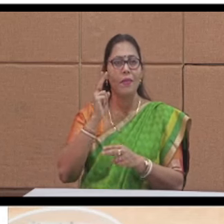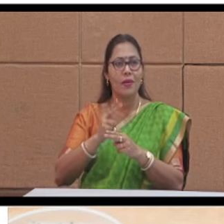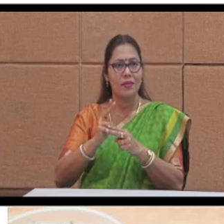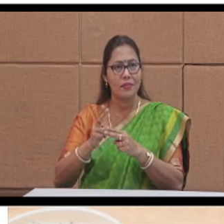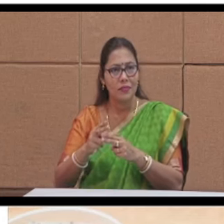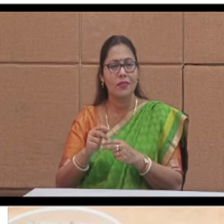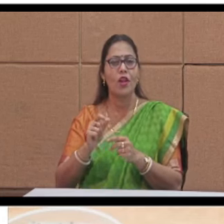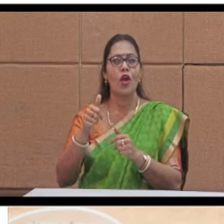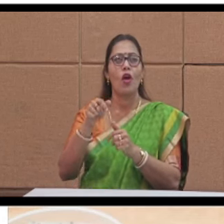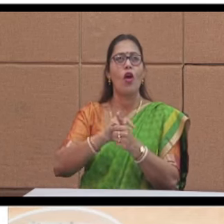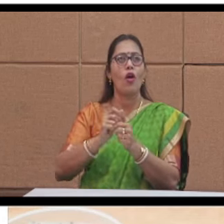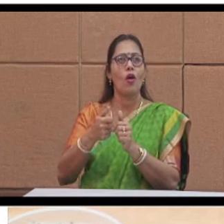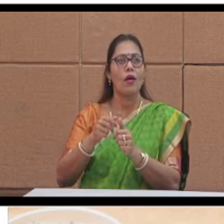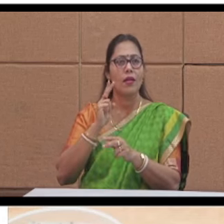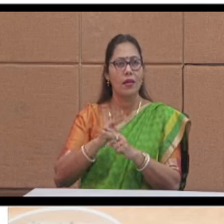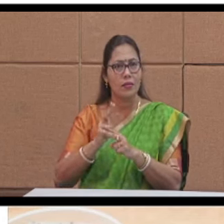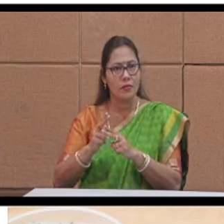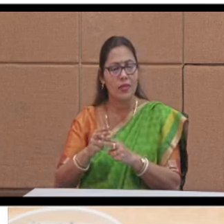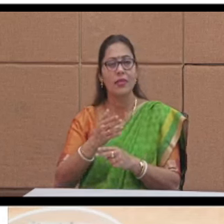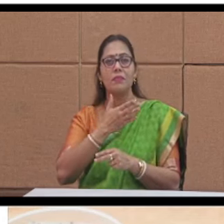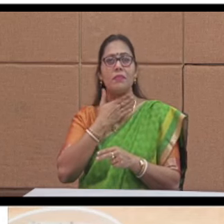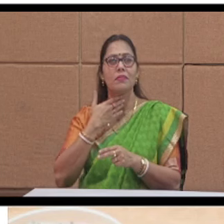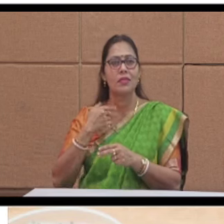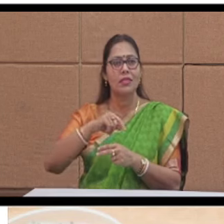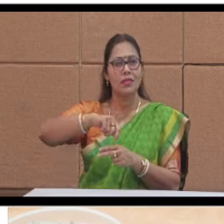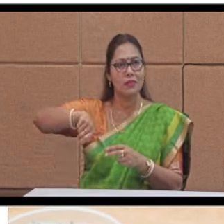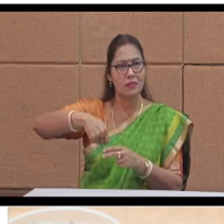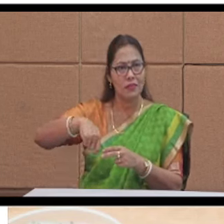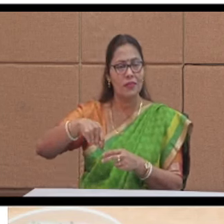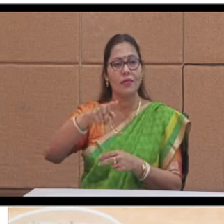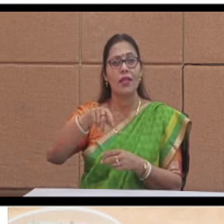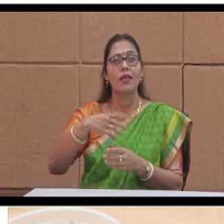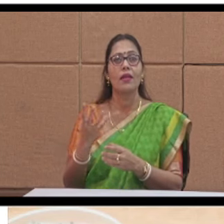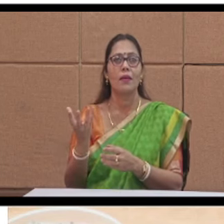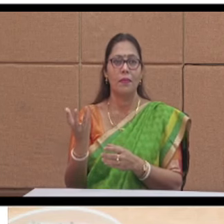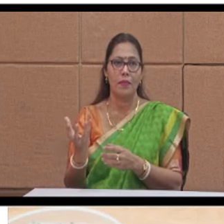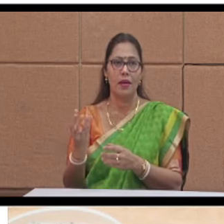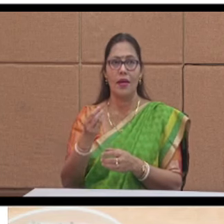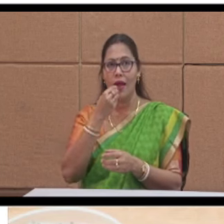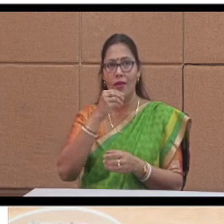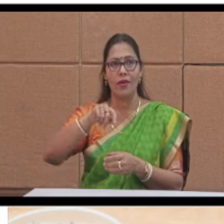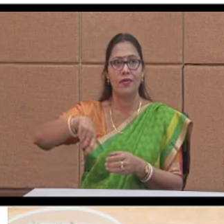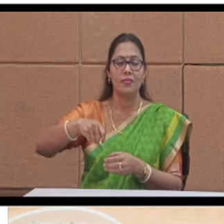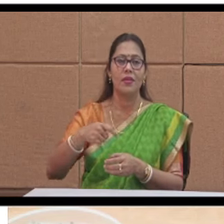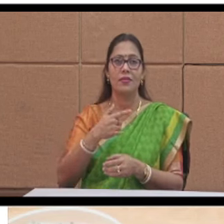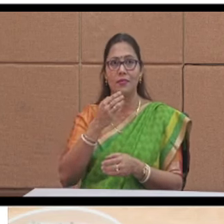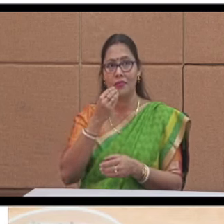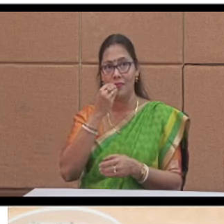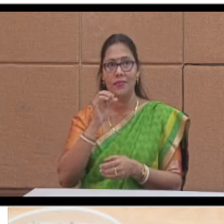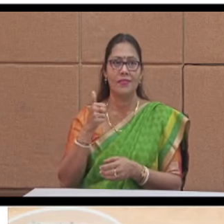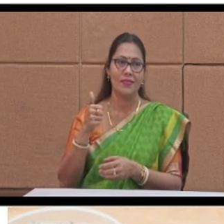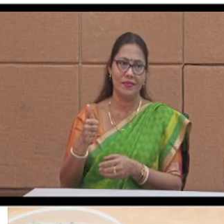কেটে দেওয়া হয়েছে এবং মিষ্টি দিয়ে নানান ভাবে এই খাদ্যটা তৈরি করা